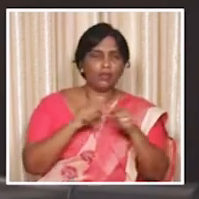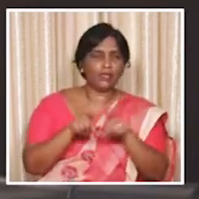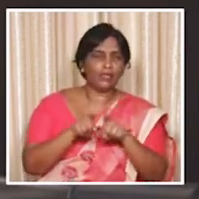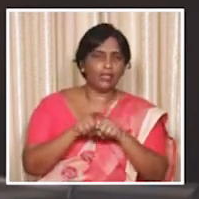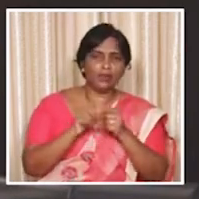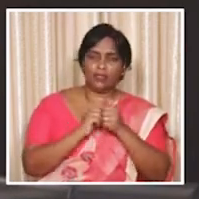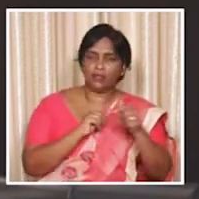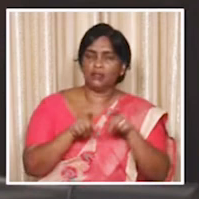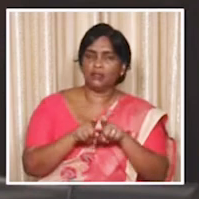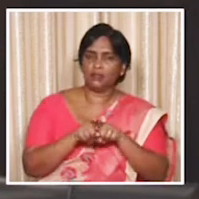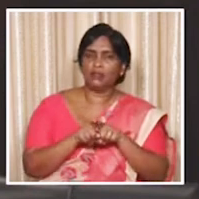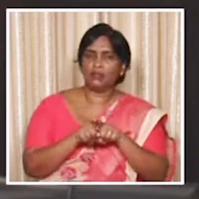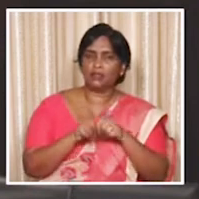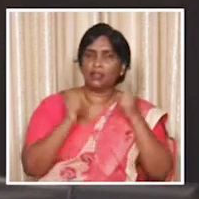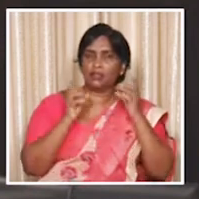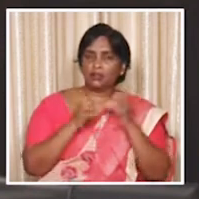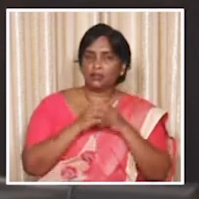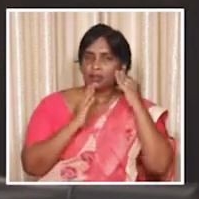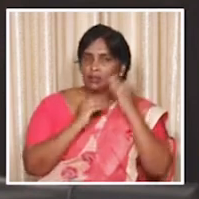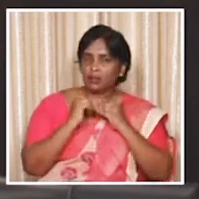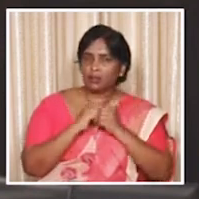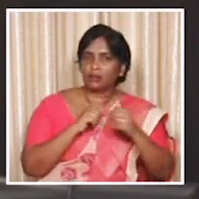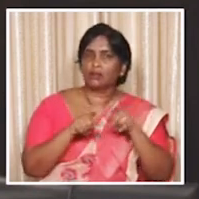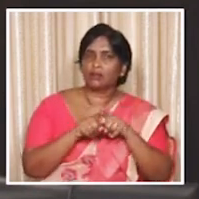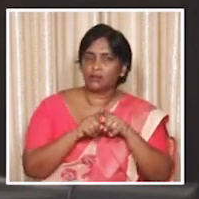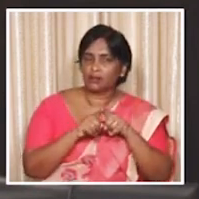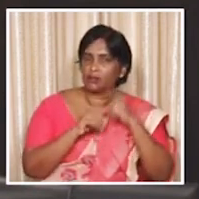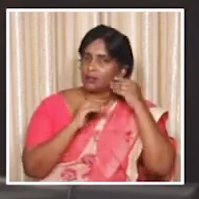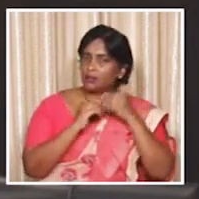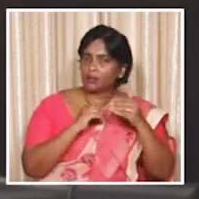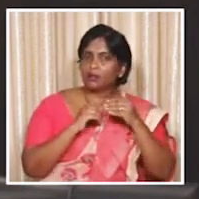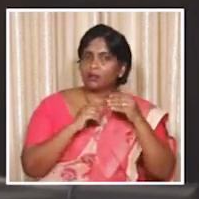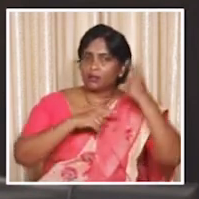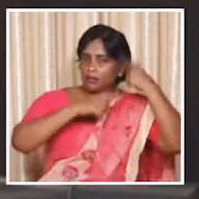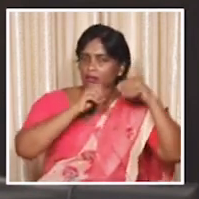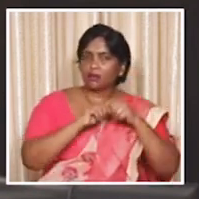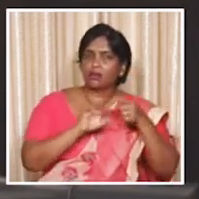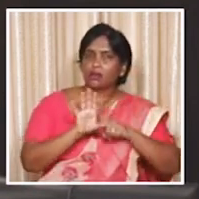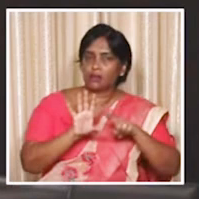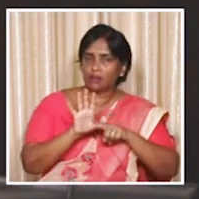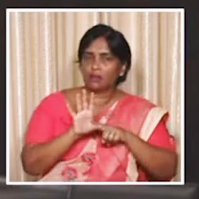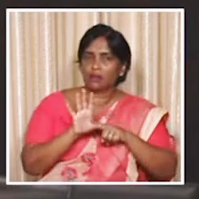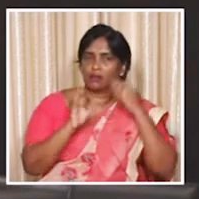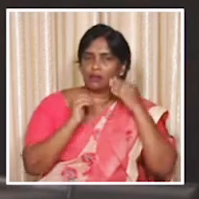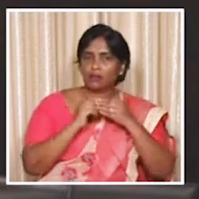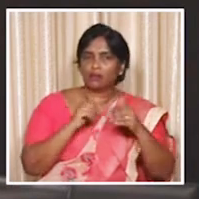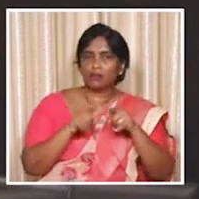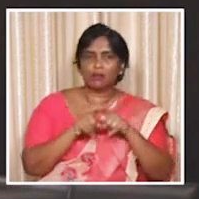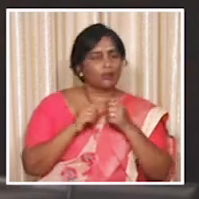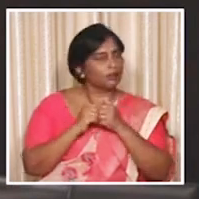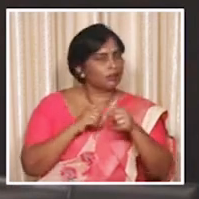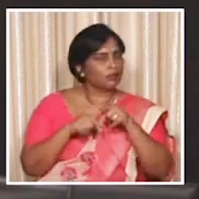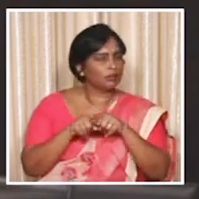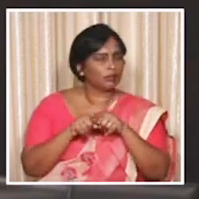ඒ වගේම ක්‍රීඩා කණ්ඩායමට ආවයින් පස්සේ මේ ක්‍රීඩකීන්ගේ පුහුණුවීම් කටයුතු ප්‍රමාණවත්ද මේ ක්‍රීඩකීන්ට ලැබෙන පහසුකම්